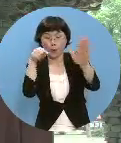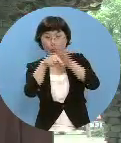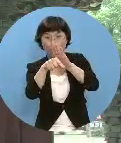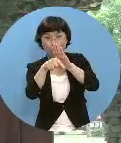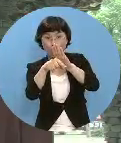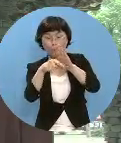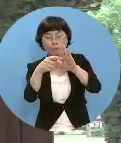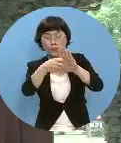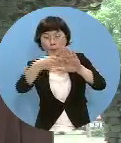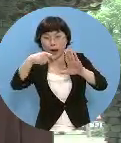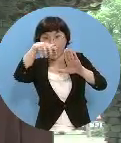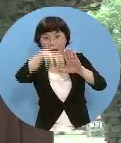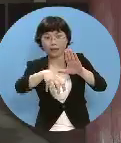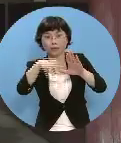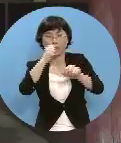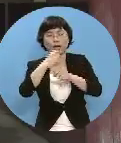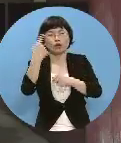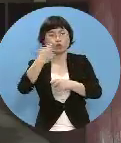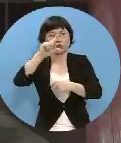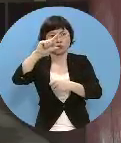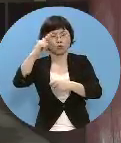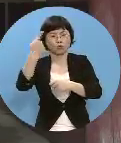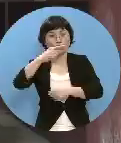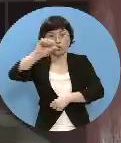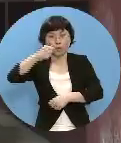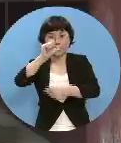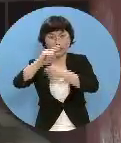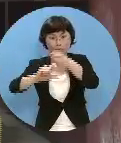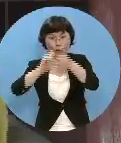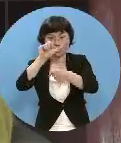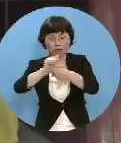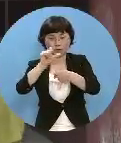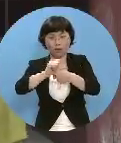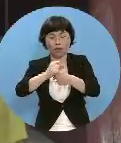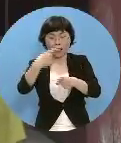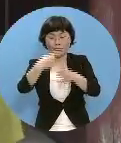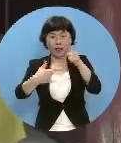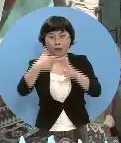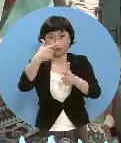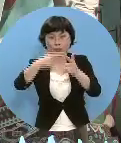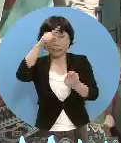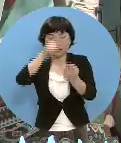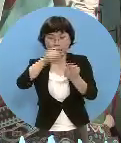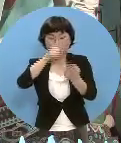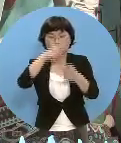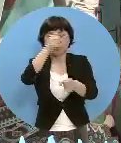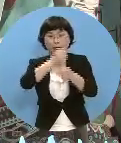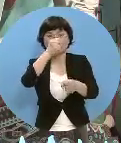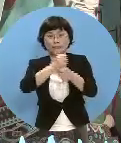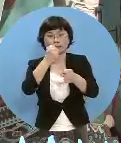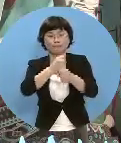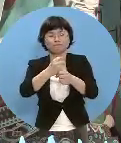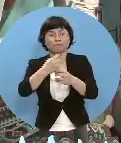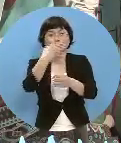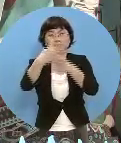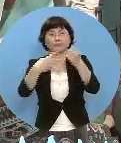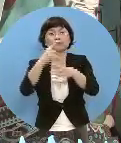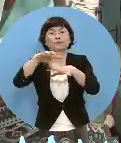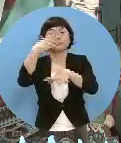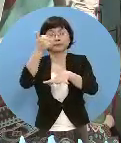먼저 1515년경 나무를 통으로 깎아 만든 사천왕이 웅장한 모습으로 길손을 반깁니다.